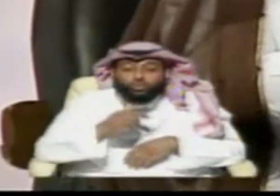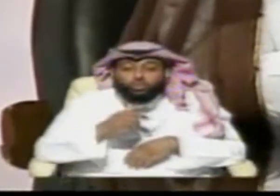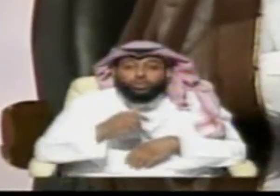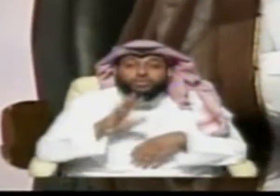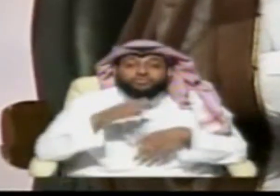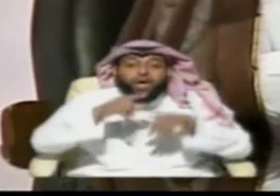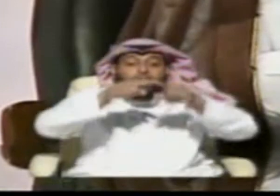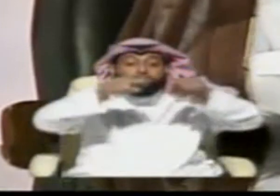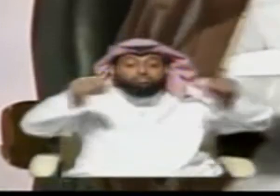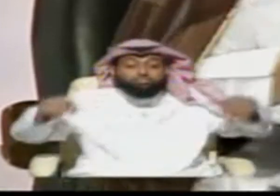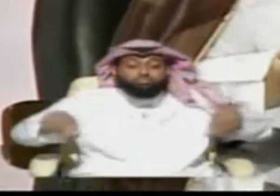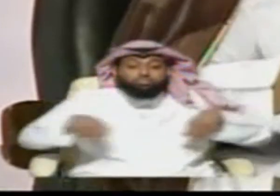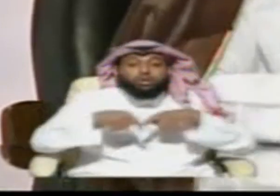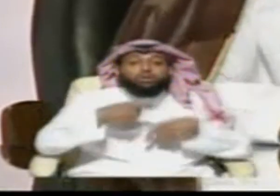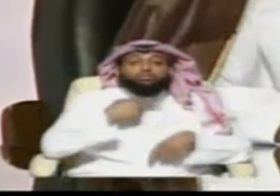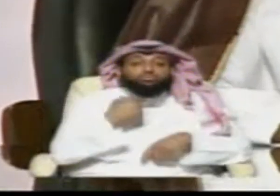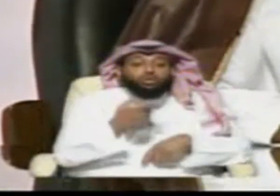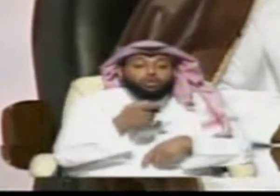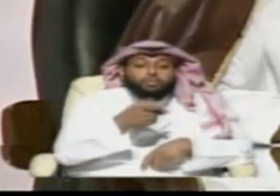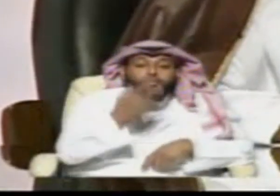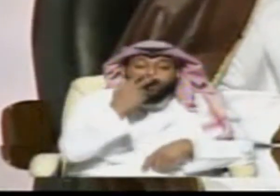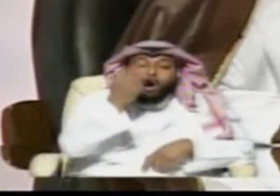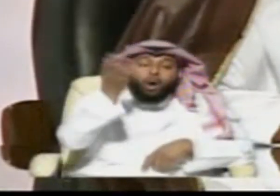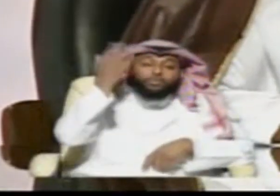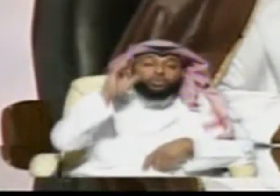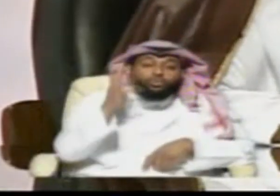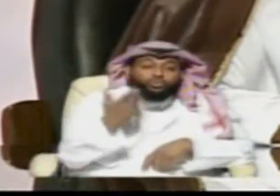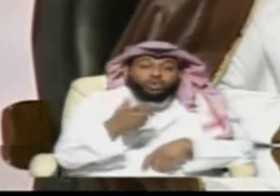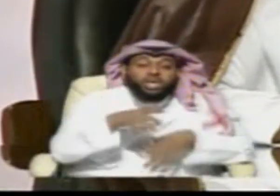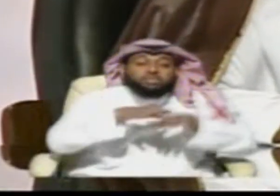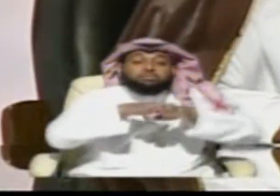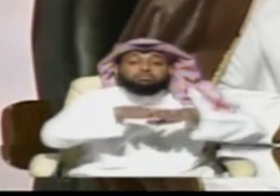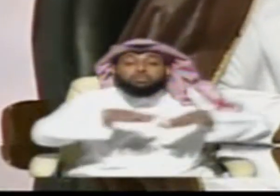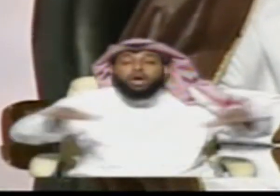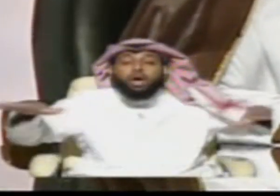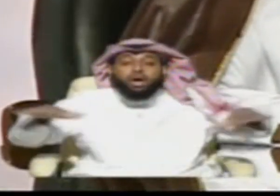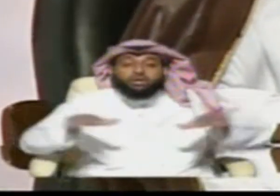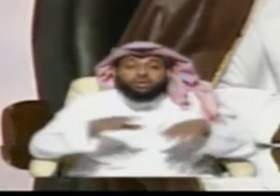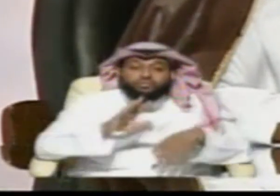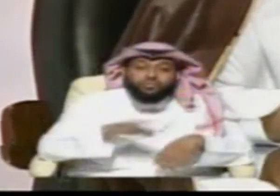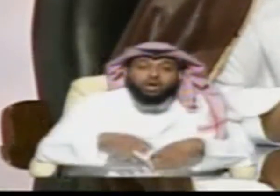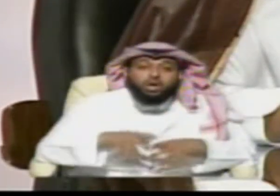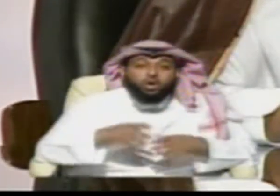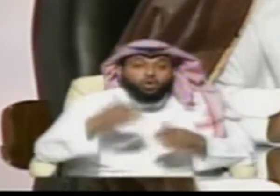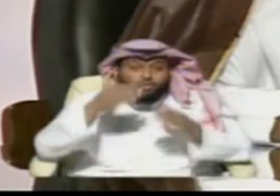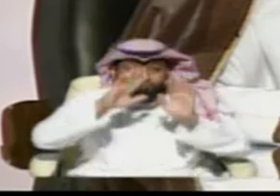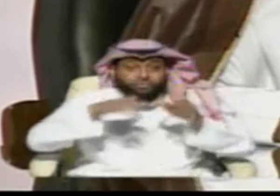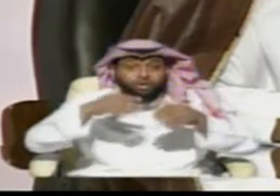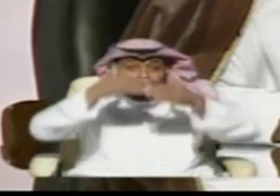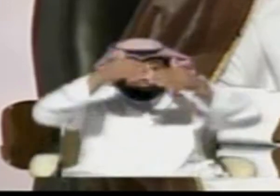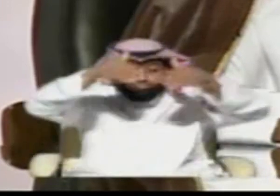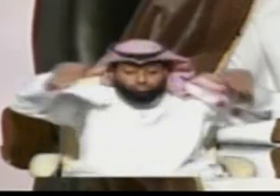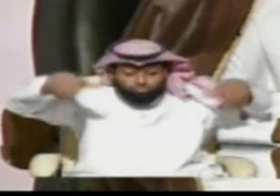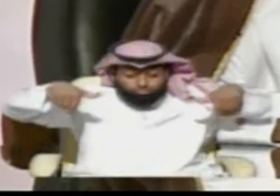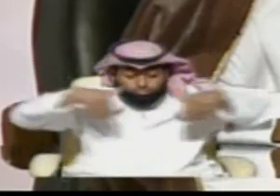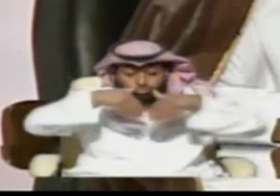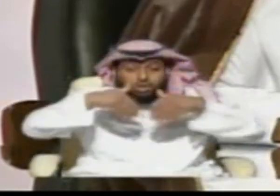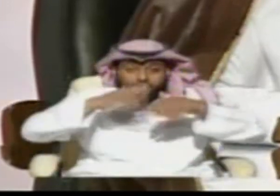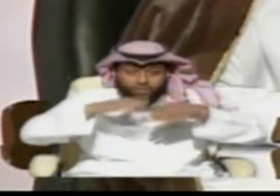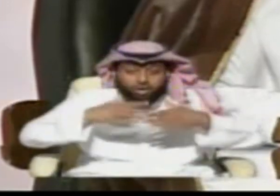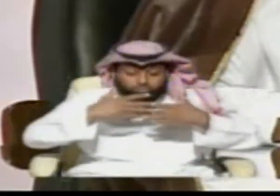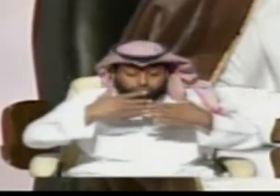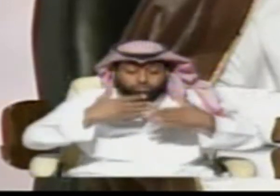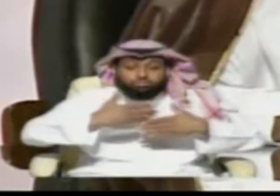لأنها أرض صحراء ليس فيها بناء ولا فيها تسوير ولا فيها تحديد على